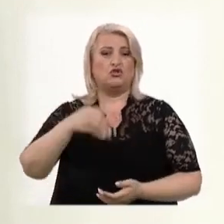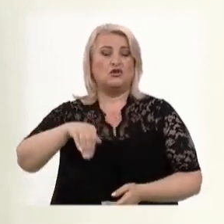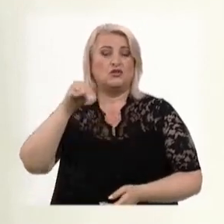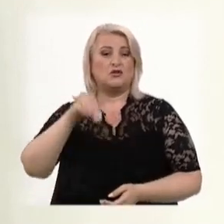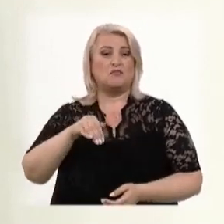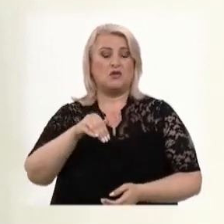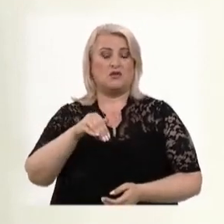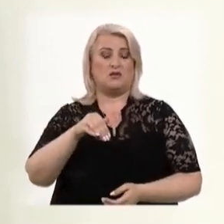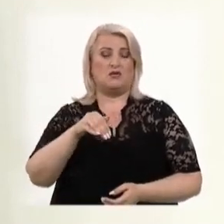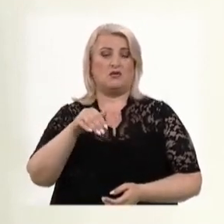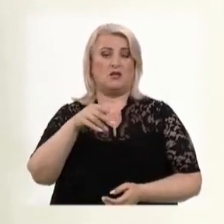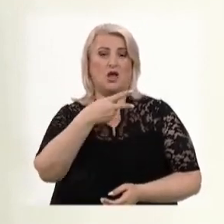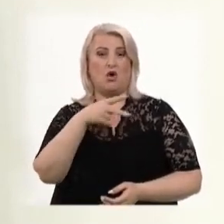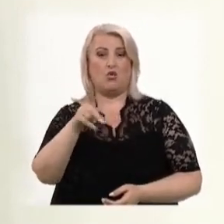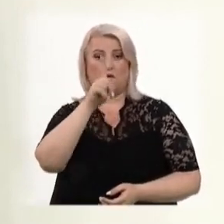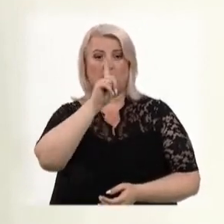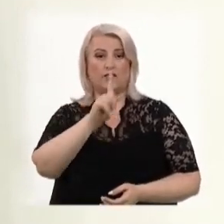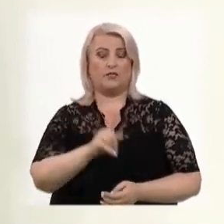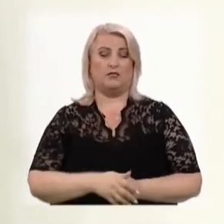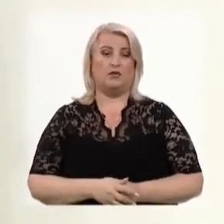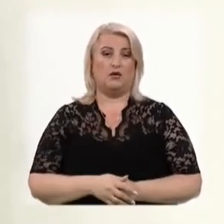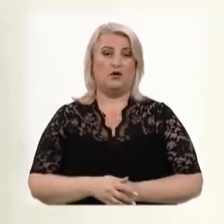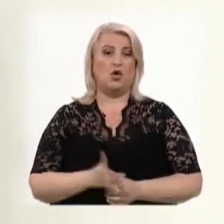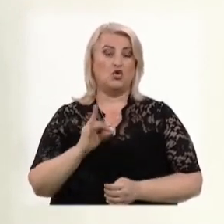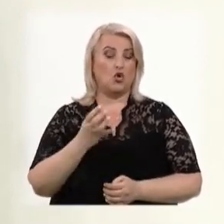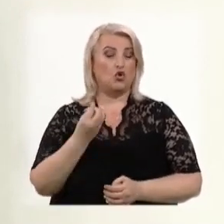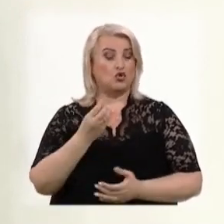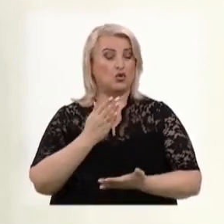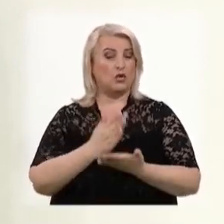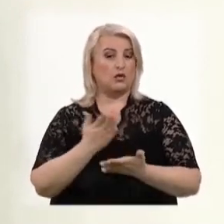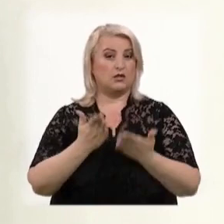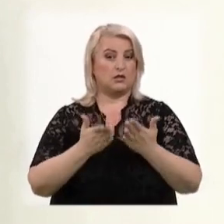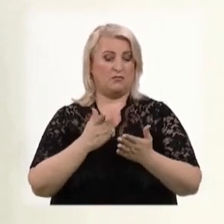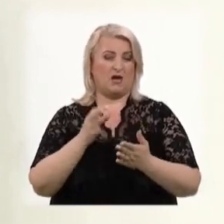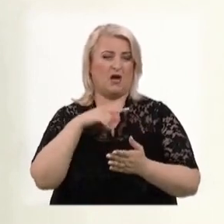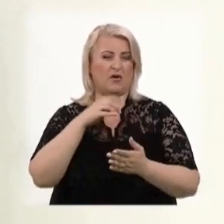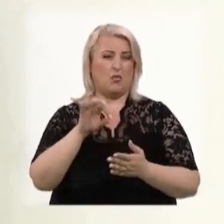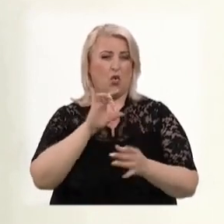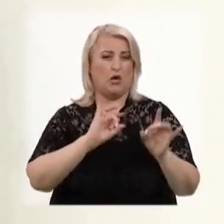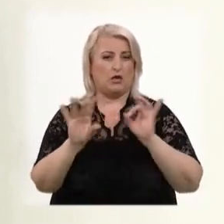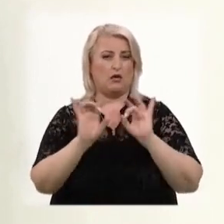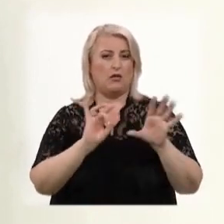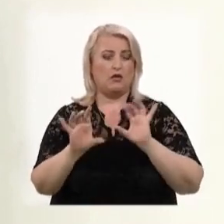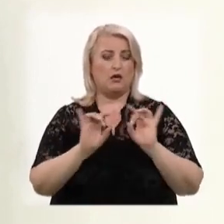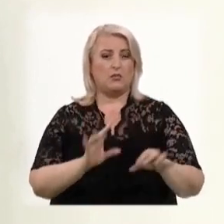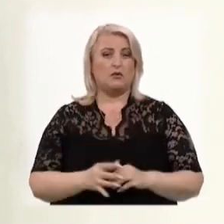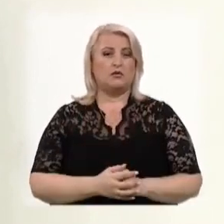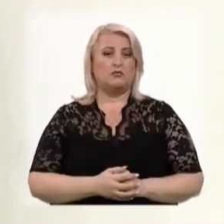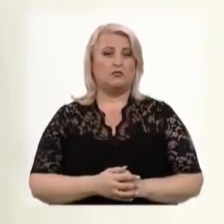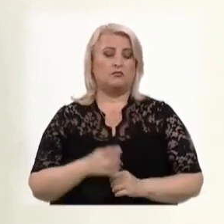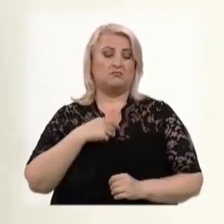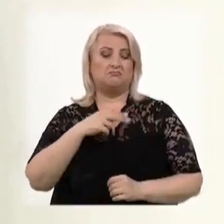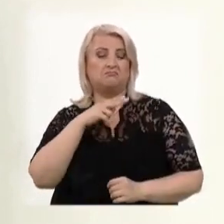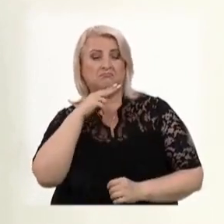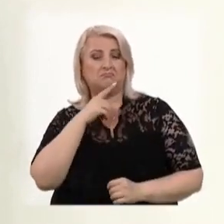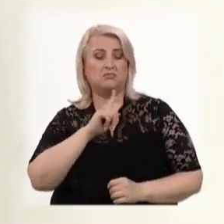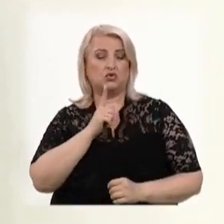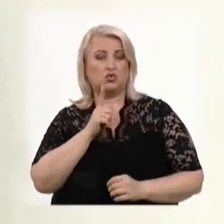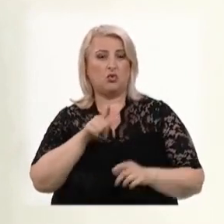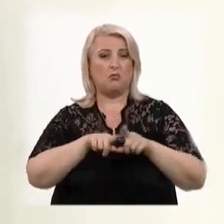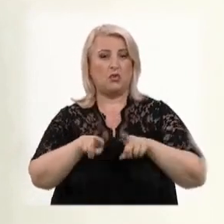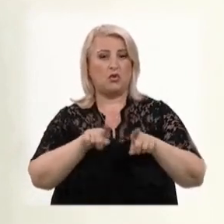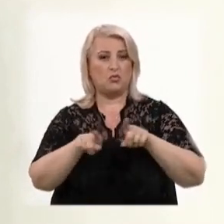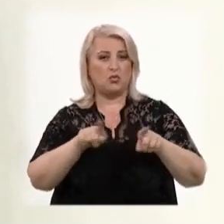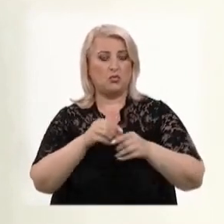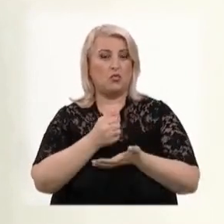dar mai avem că așa o chestie dacă o să intrăm în contextul publicității în observăm că la bugetul de promovare încă